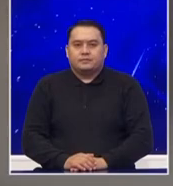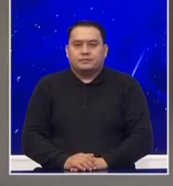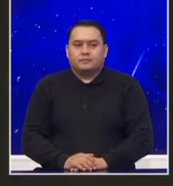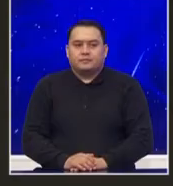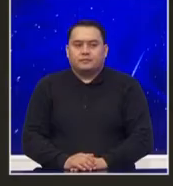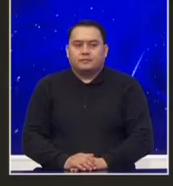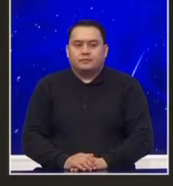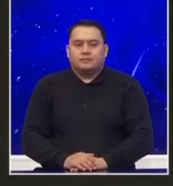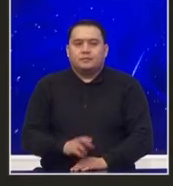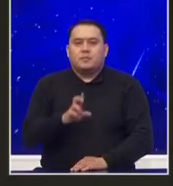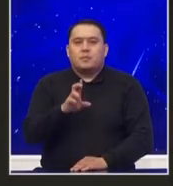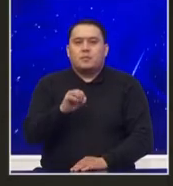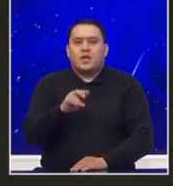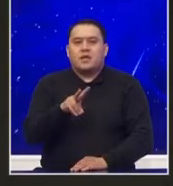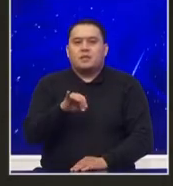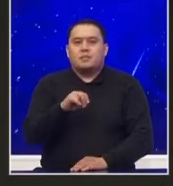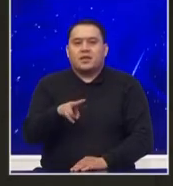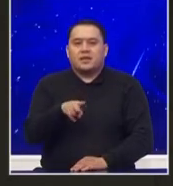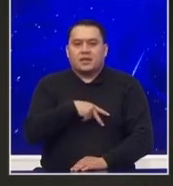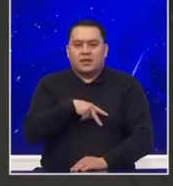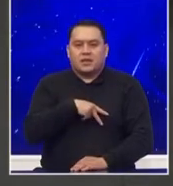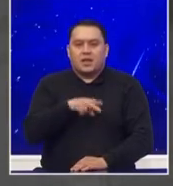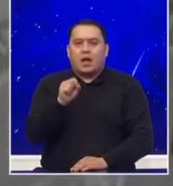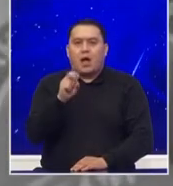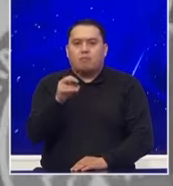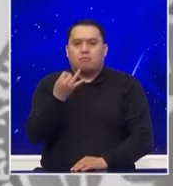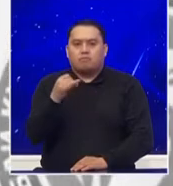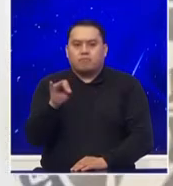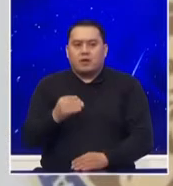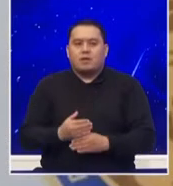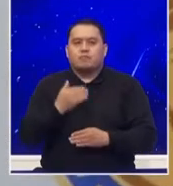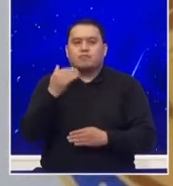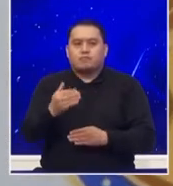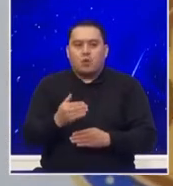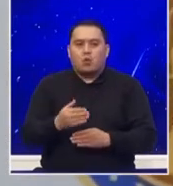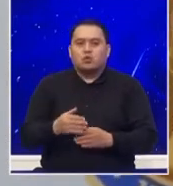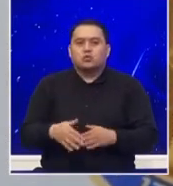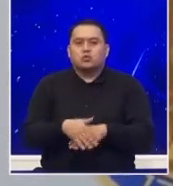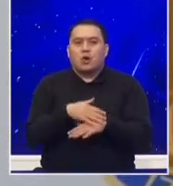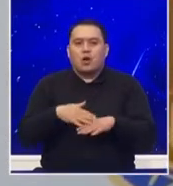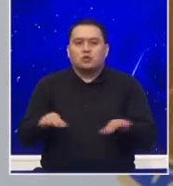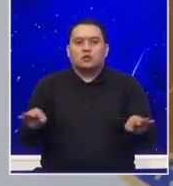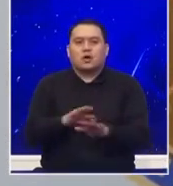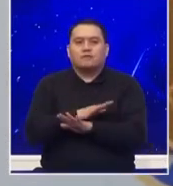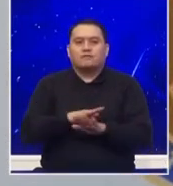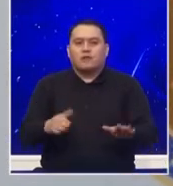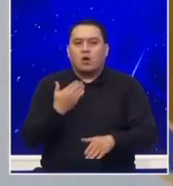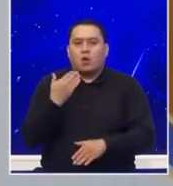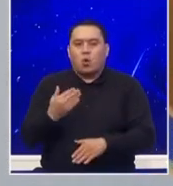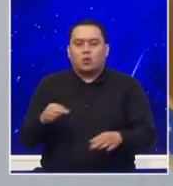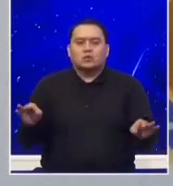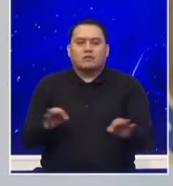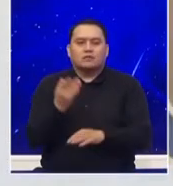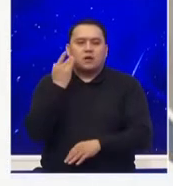Бұл Бейбіт Мұсаевтың кеудесіне абай төс белгісі тағылғаннан кейінгі сәт. Көптің сұрауымен ән шырқады. Жалпы дәстүрлі